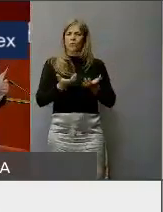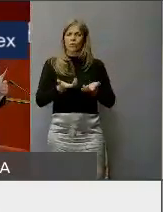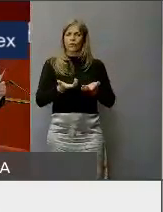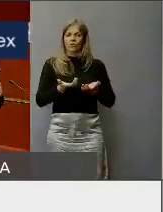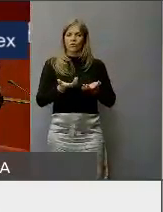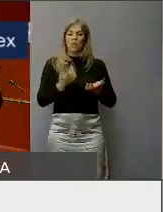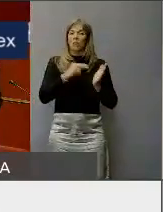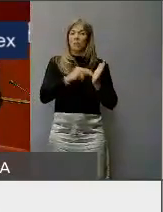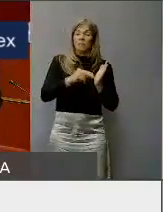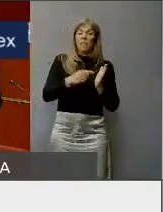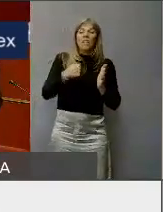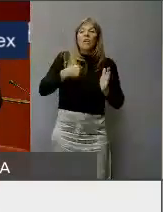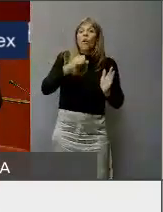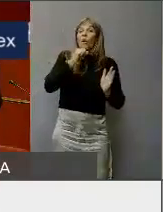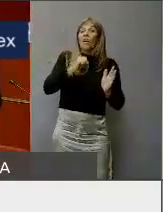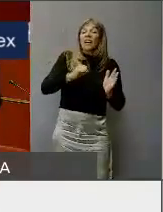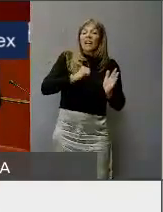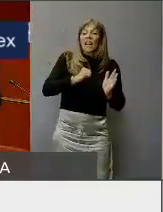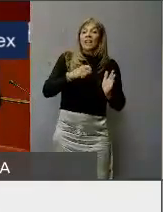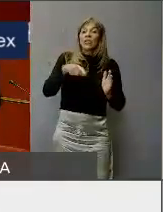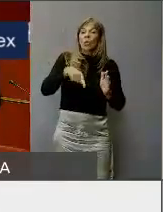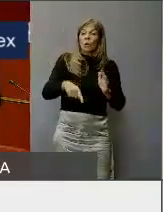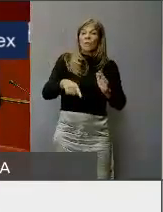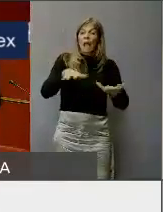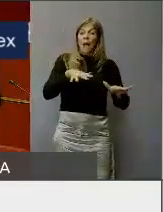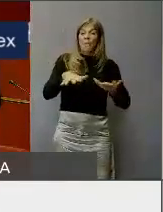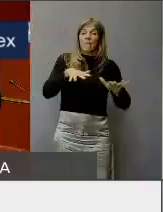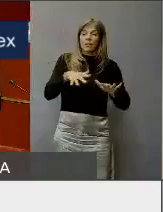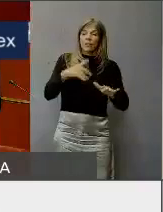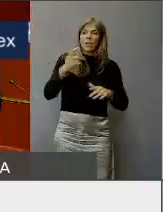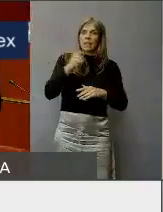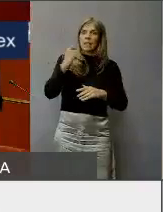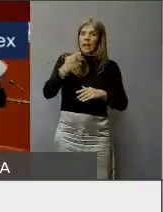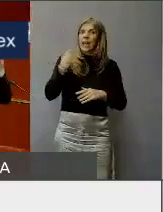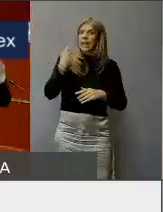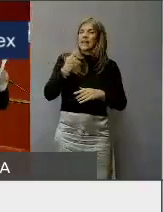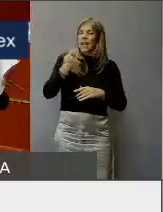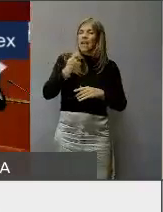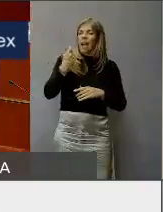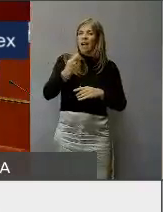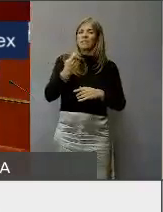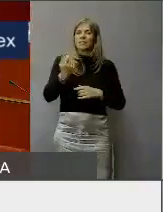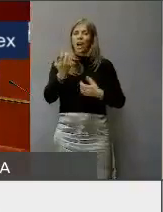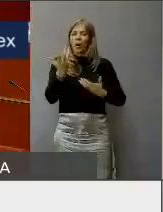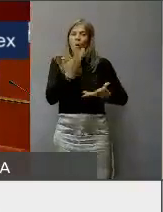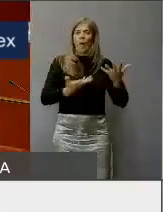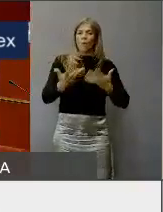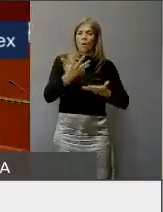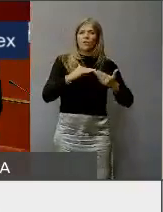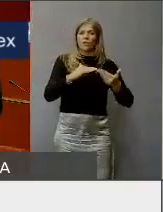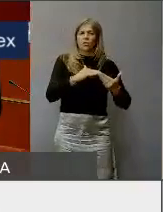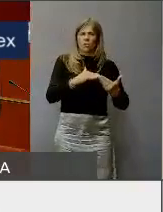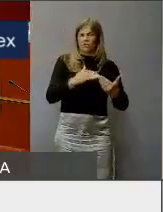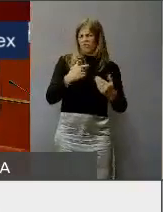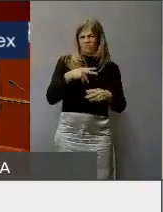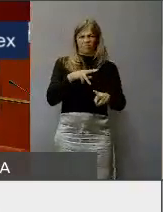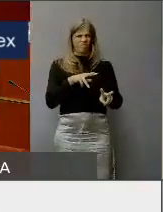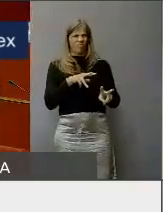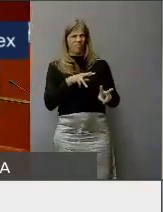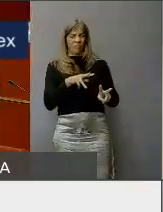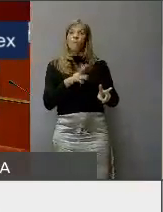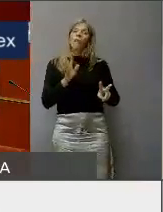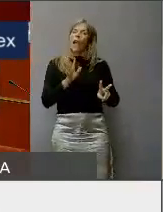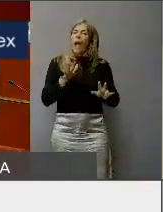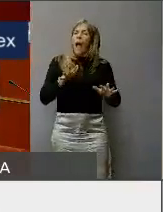questa amministrazione e finire a mettere in atto forme integrate di collaborazione con questa associazione è interesse della della